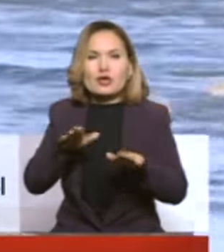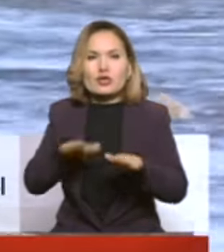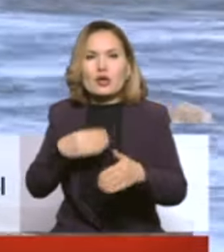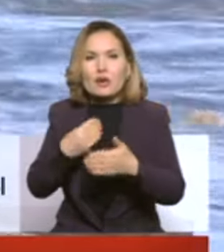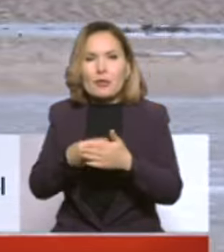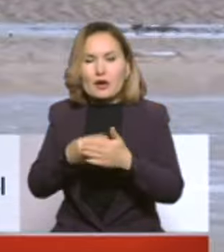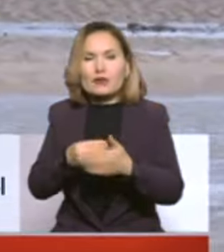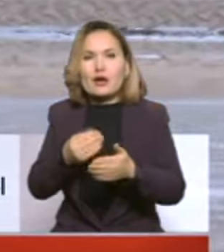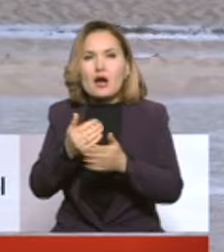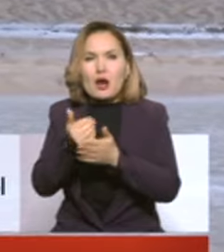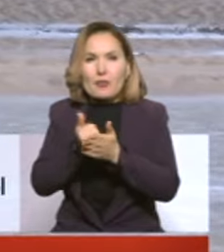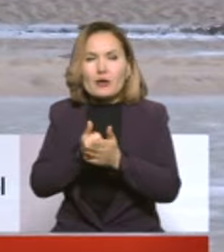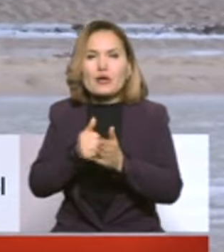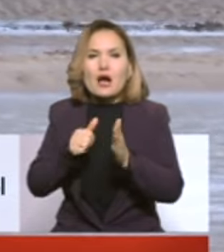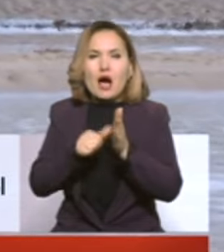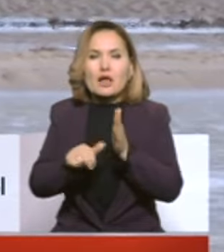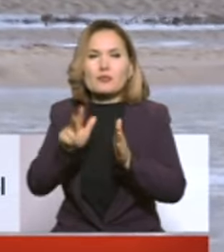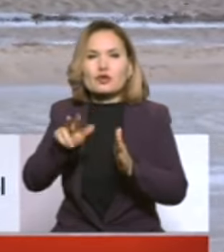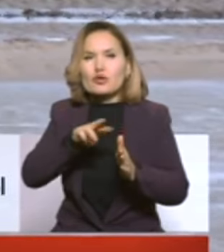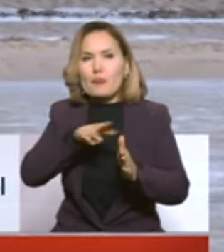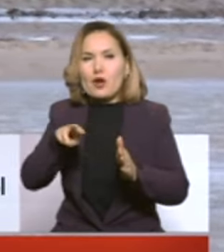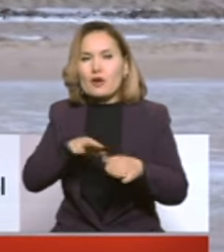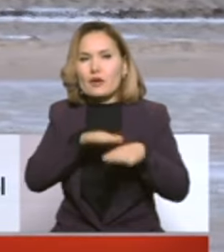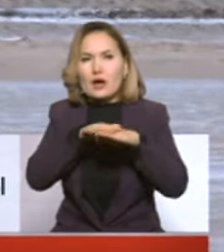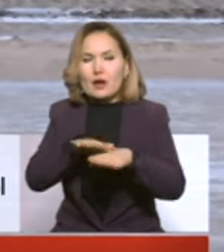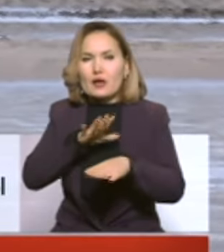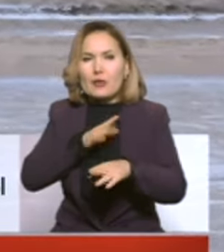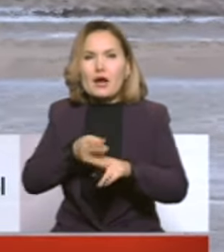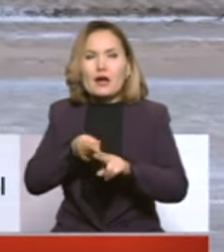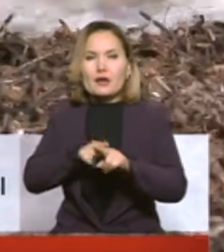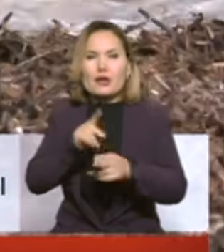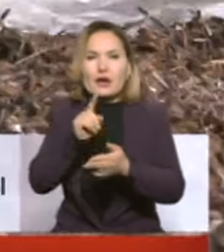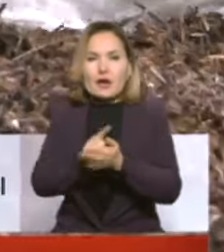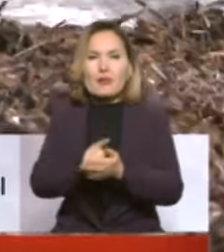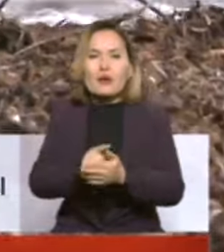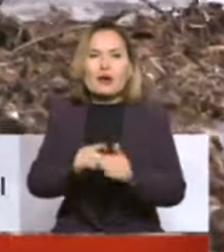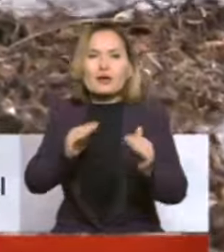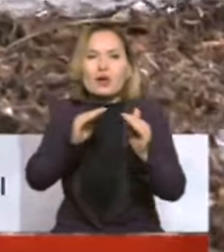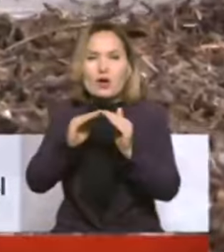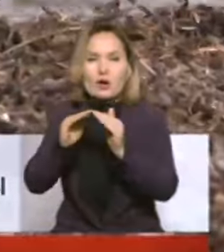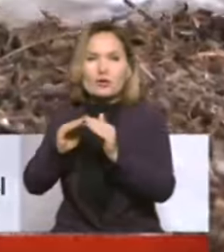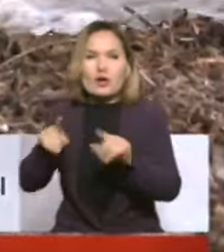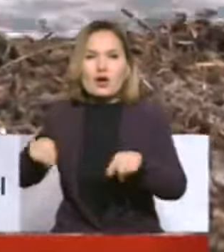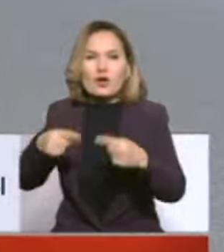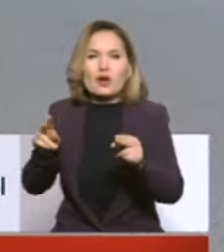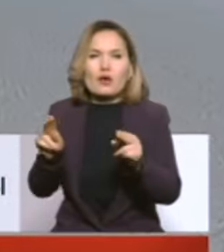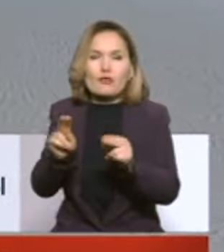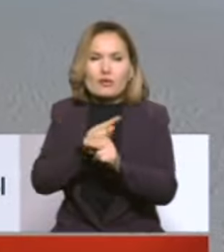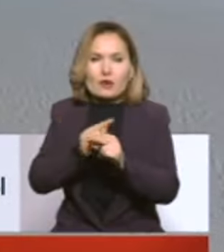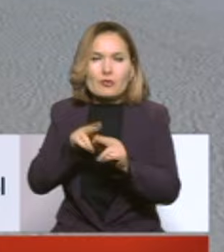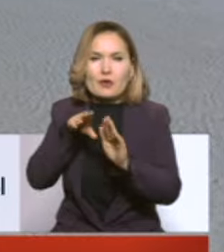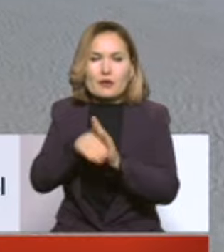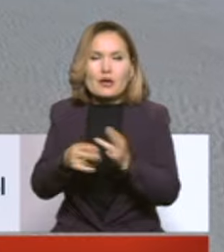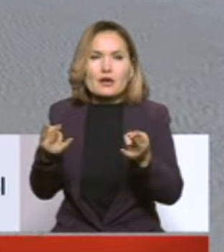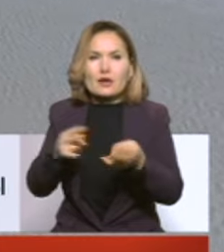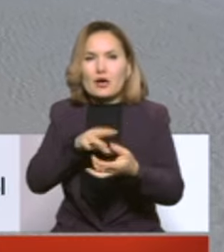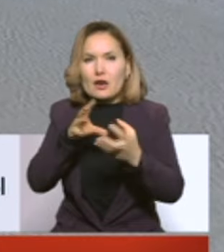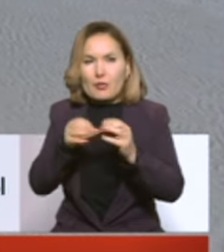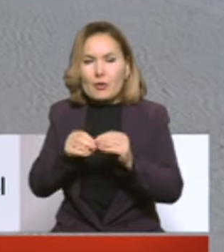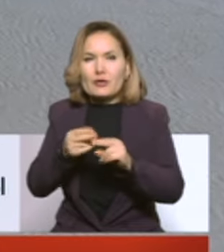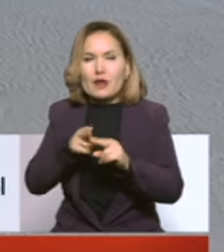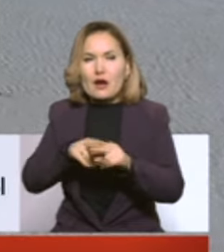жергілікті бюджет есебінен 63 миллион теңге қаржы бөлінді. Ендігі міндет қираған ауыл аймақты қалпына келтіріп шығынды өтеу. Президент бұл